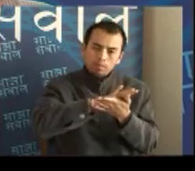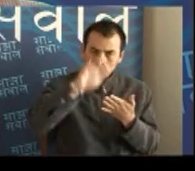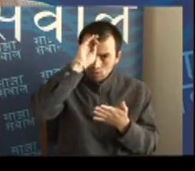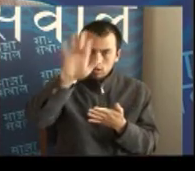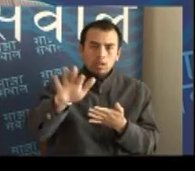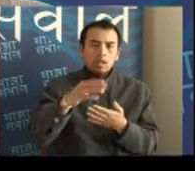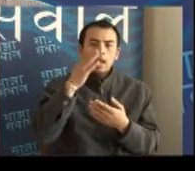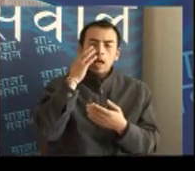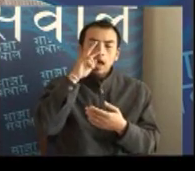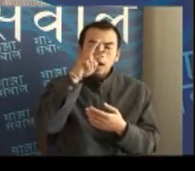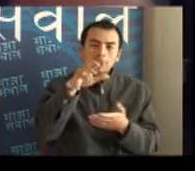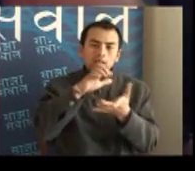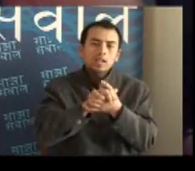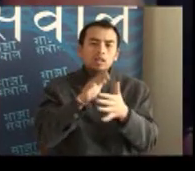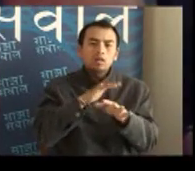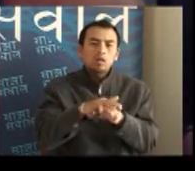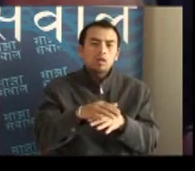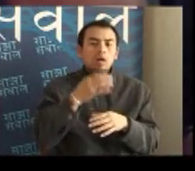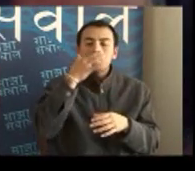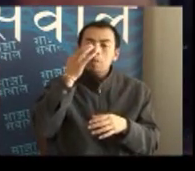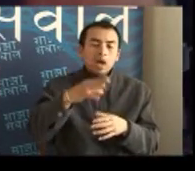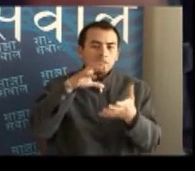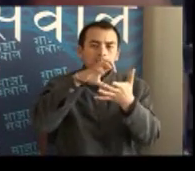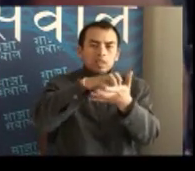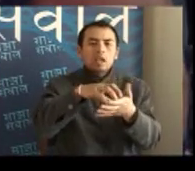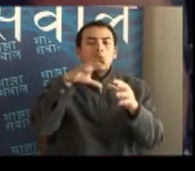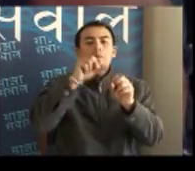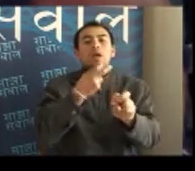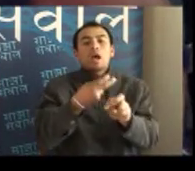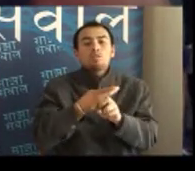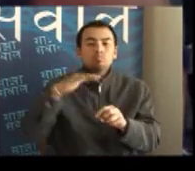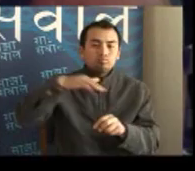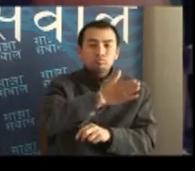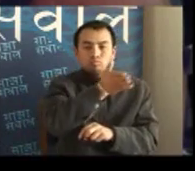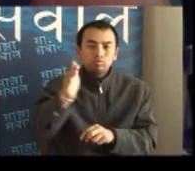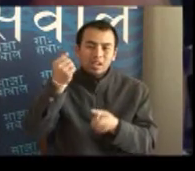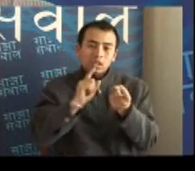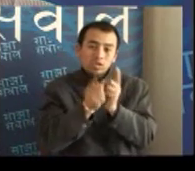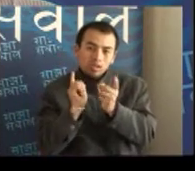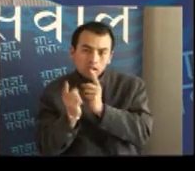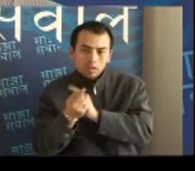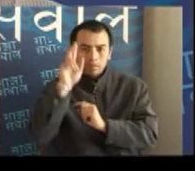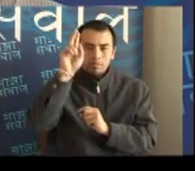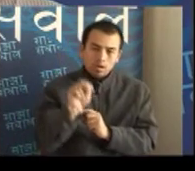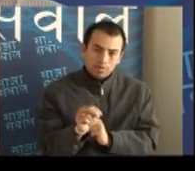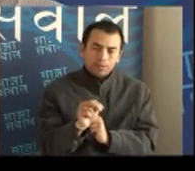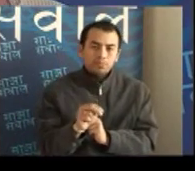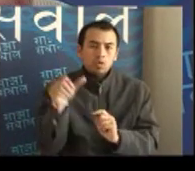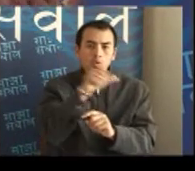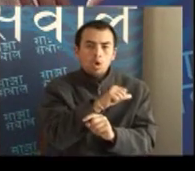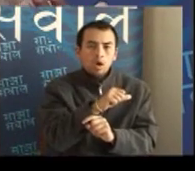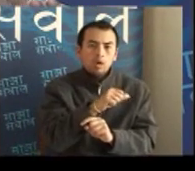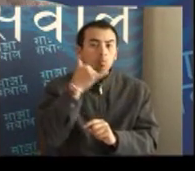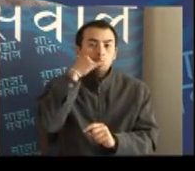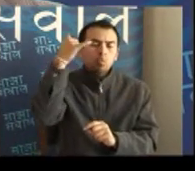देख्ने साथीहरूलाई पनि कतिपय अवस्थामा उहाँहरूले पत्ता लगाउनुहुन्न त्यो अफिस, किनभने थुप्रै घुम्तीहरू गाडी परिवर्तन गर्दै फेर्दै आउनुपर्छ। उहाँ त्यसको फोन